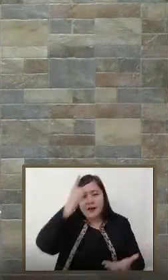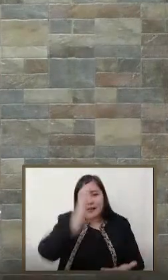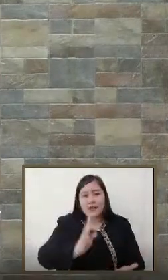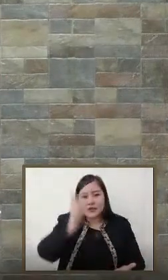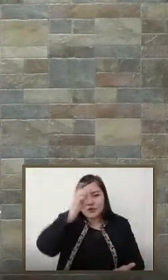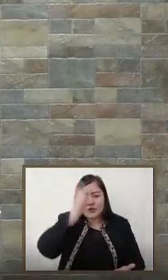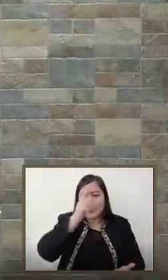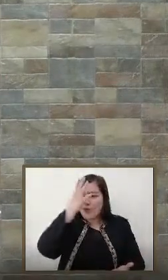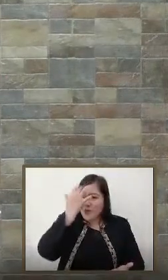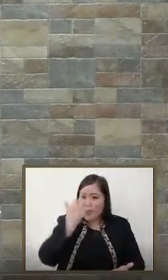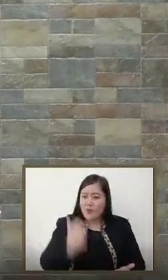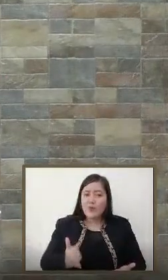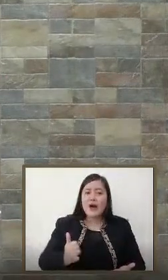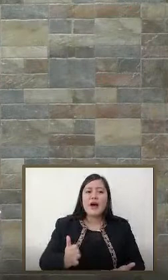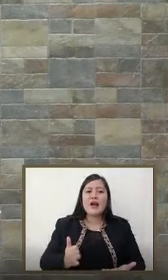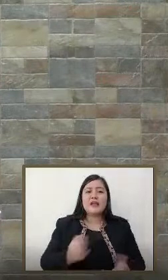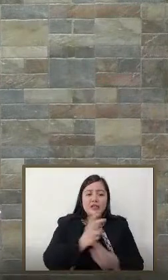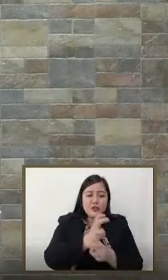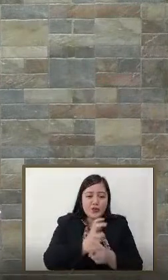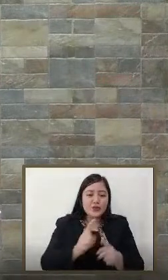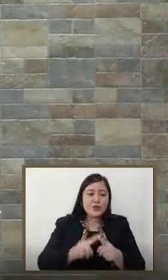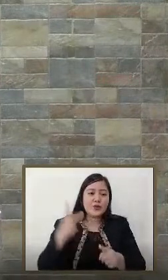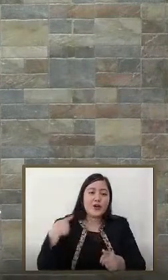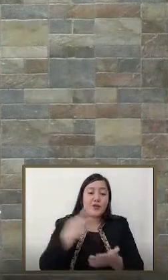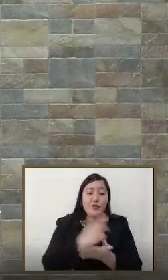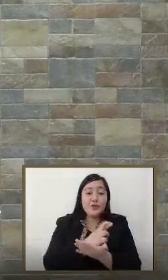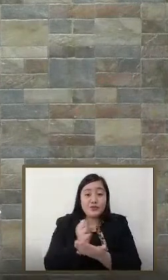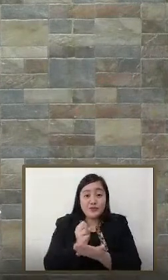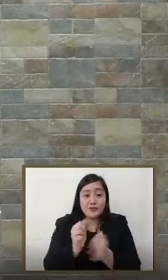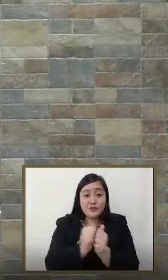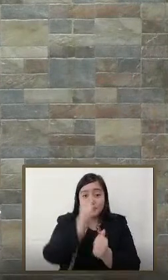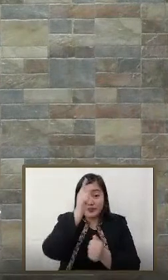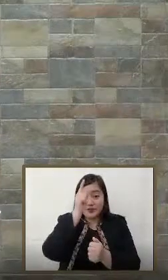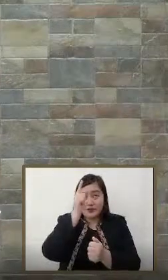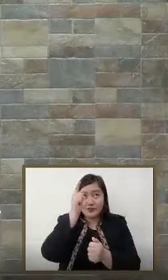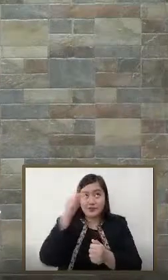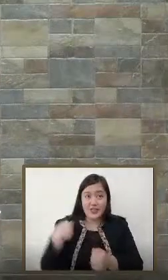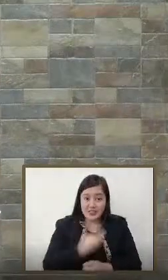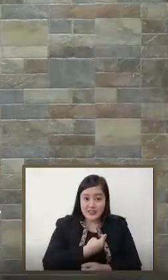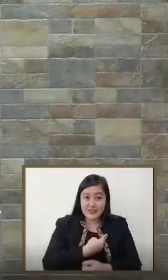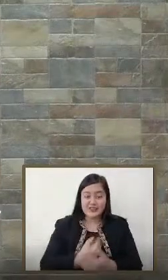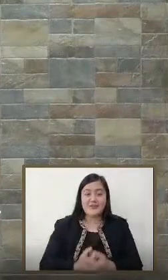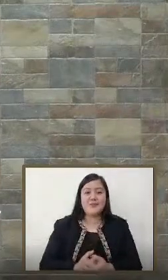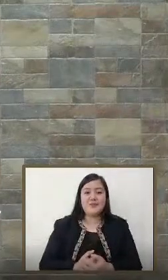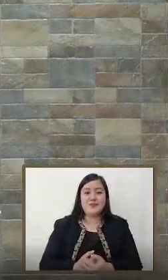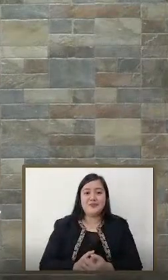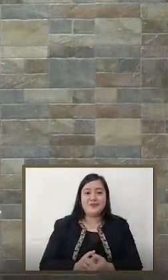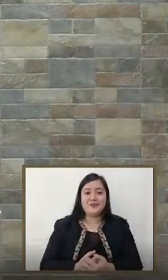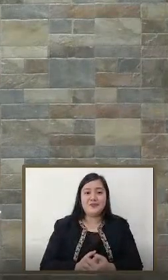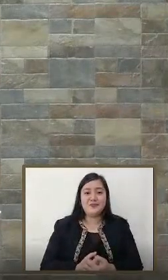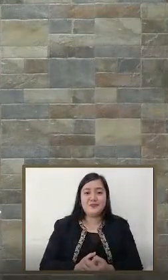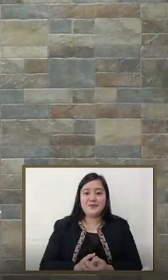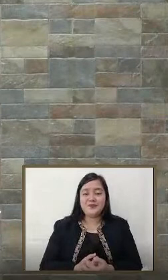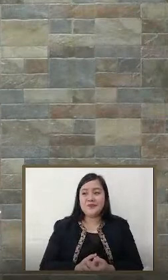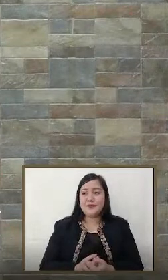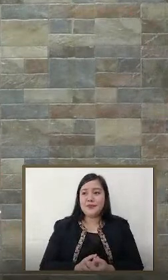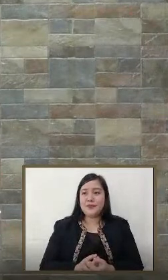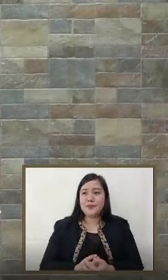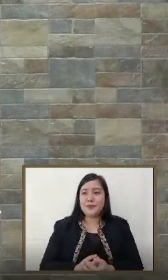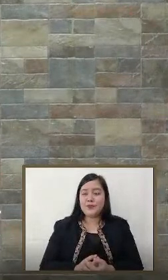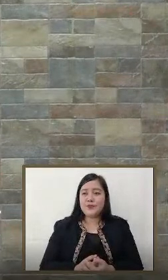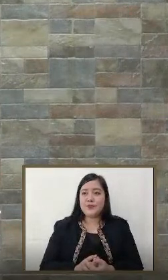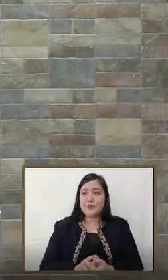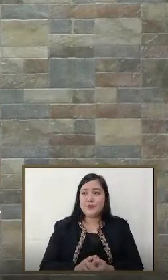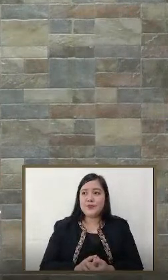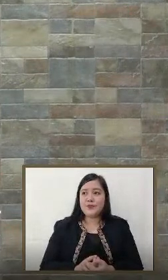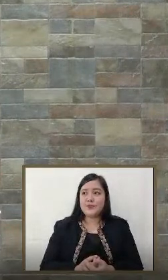tayong pakisamahan? Come on, talk to me if you can. Eh sabi